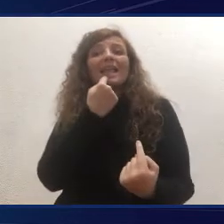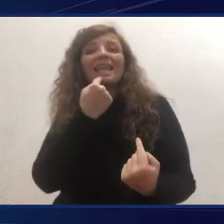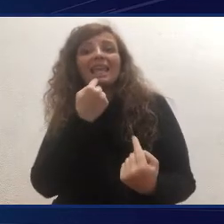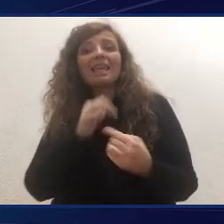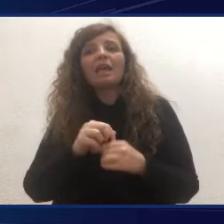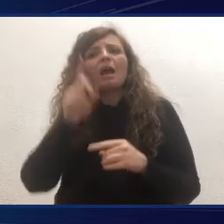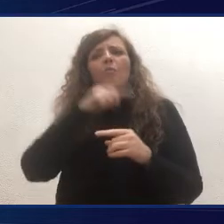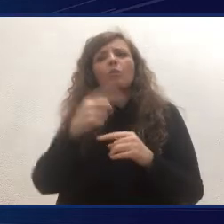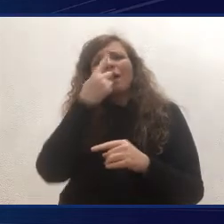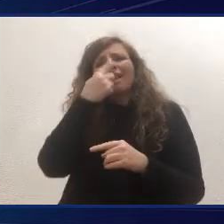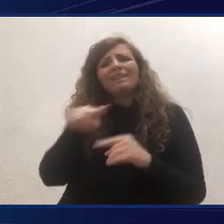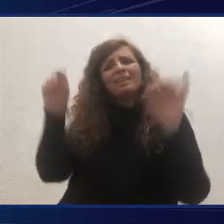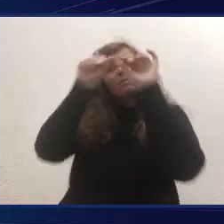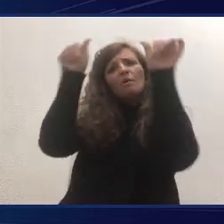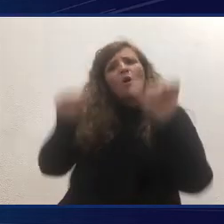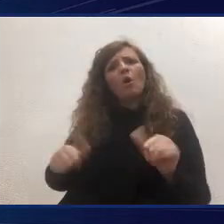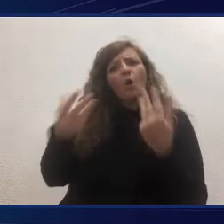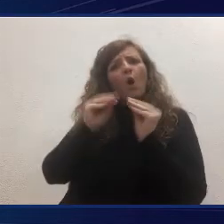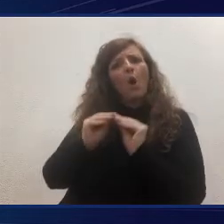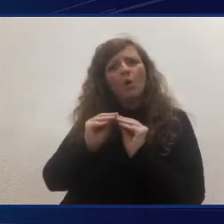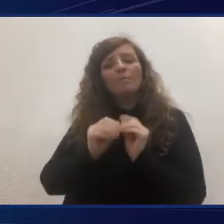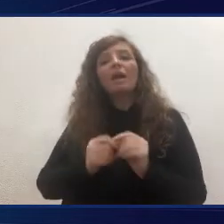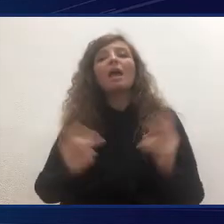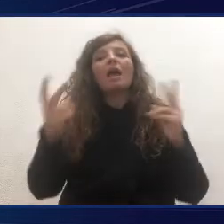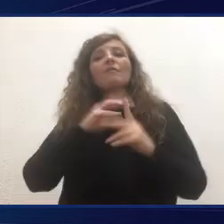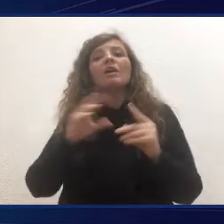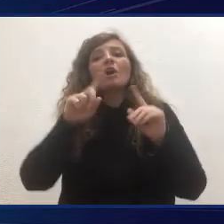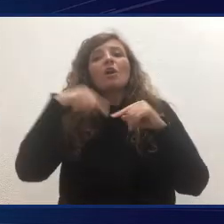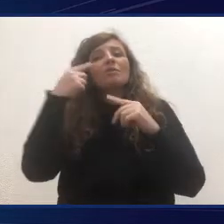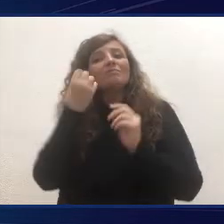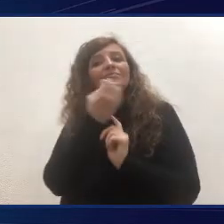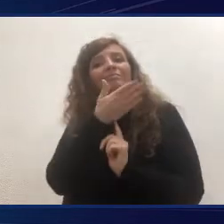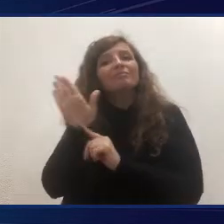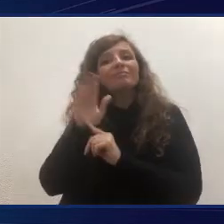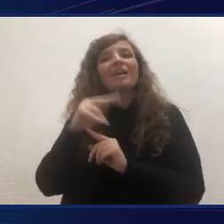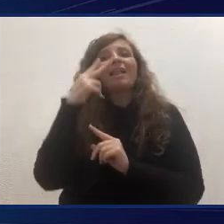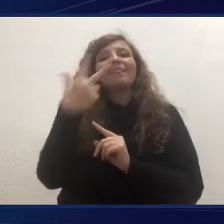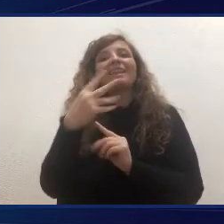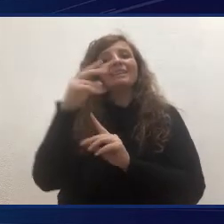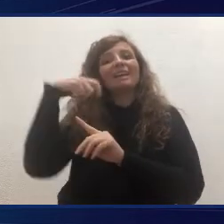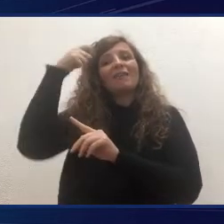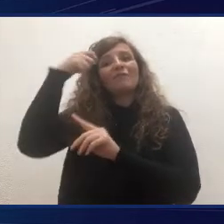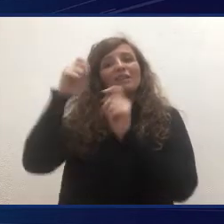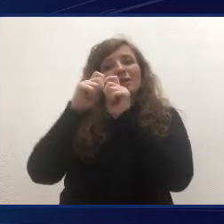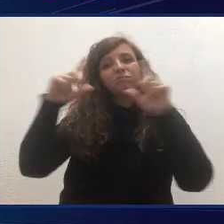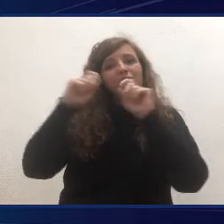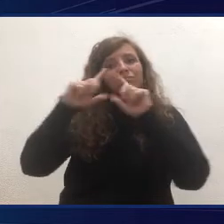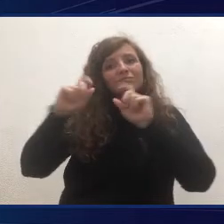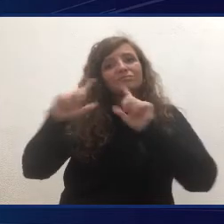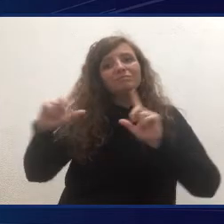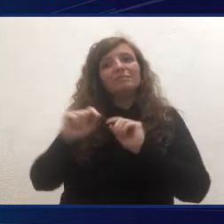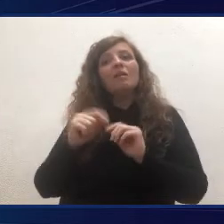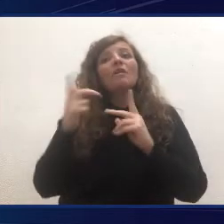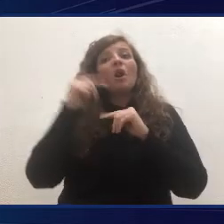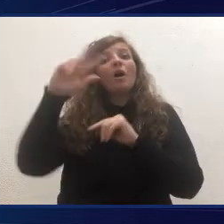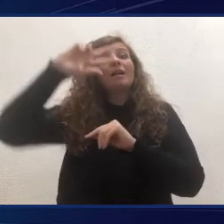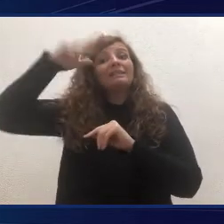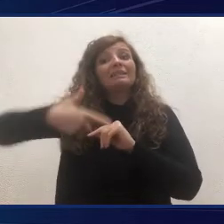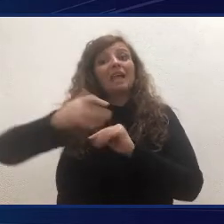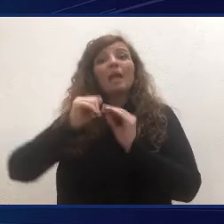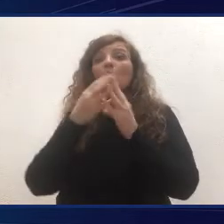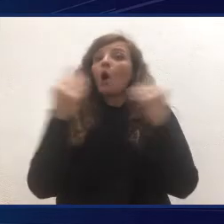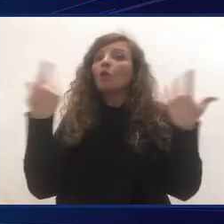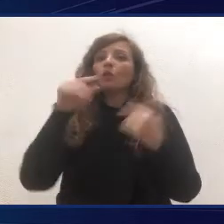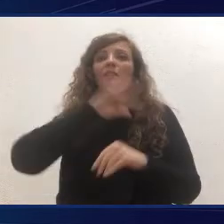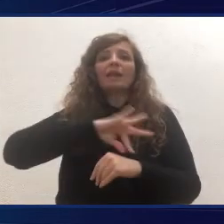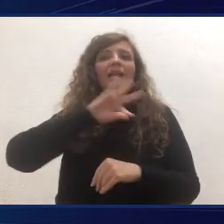quali sono le sue caratteristiche principali. Lo faremo attraverso tre video. Io vi mostrerò adesso tre